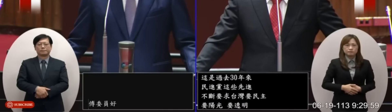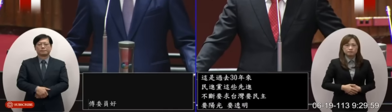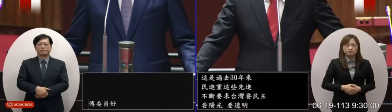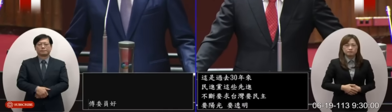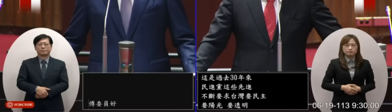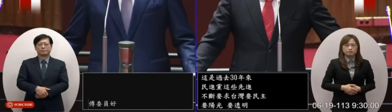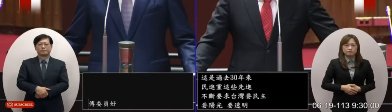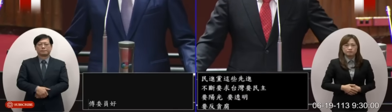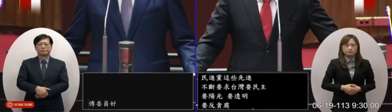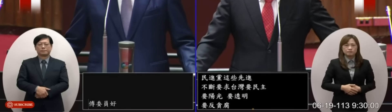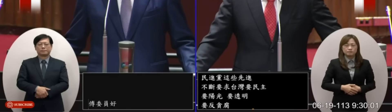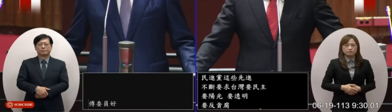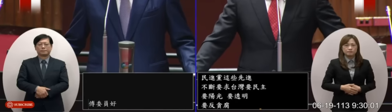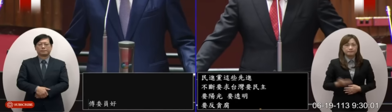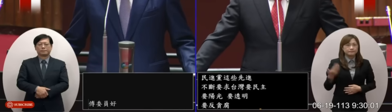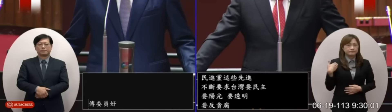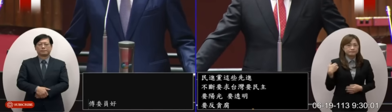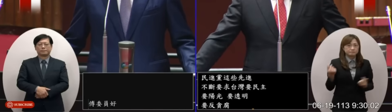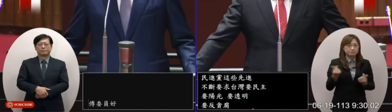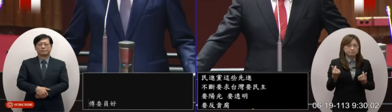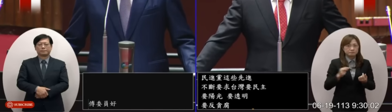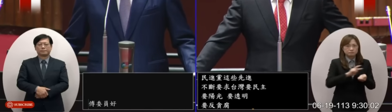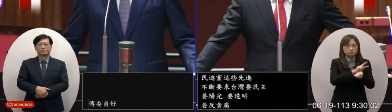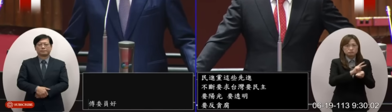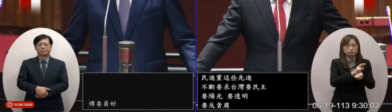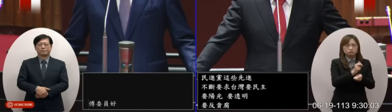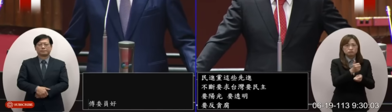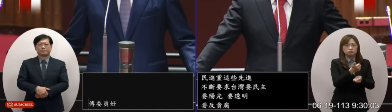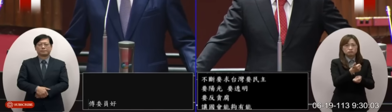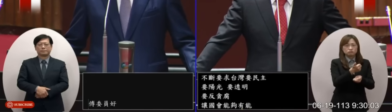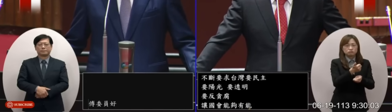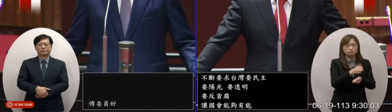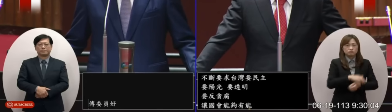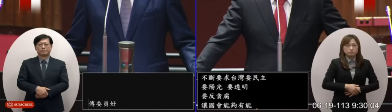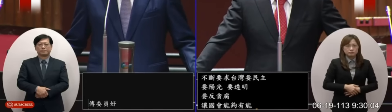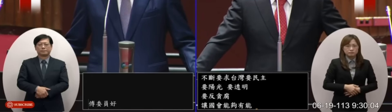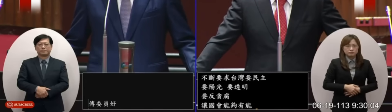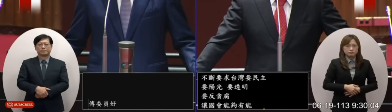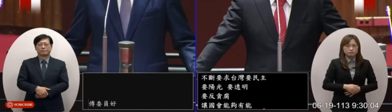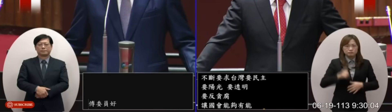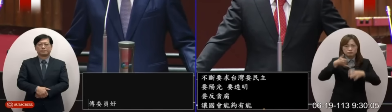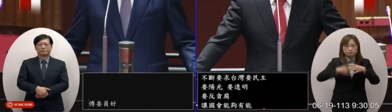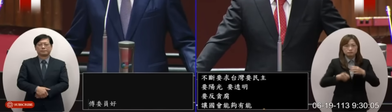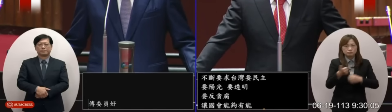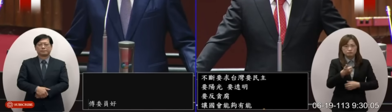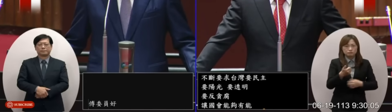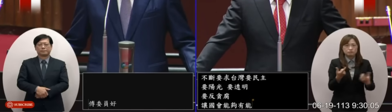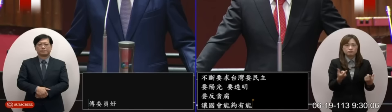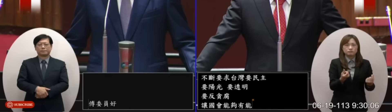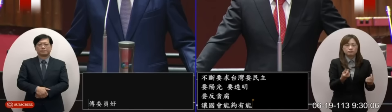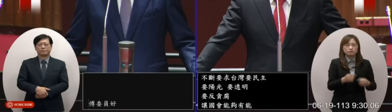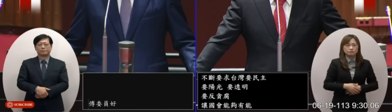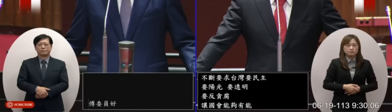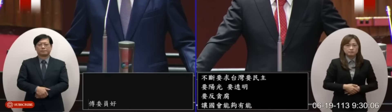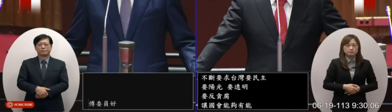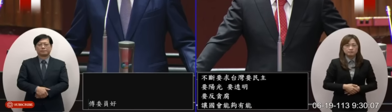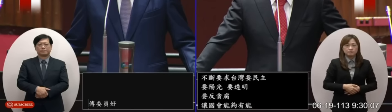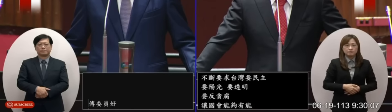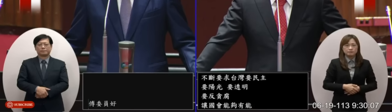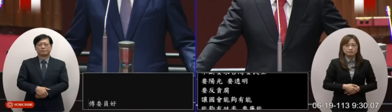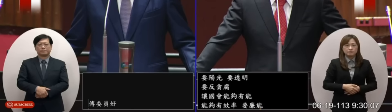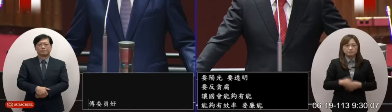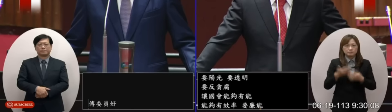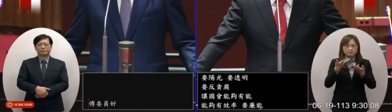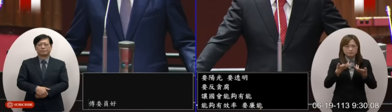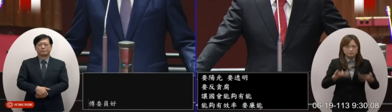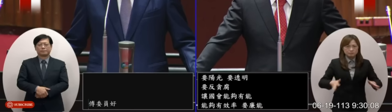以过去不管是林卓水也好，沈富雄也好，还有这么多的民